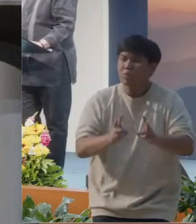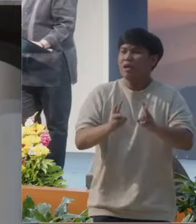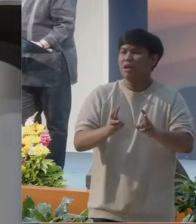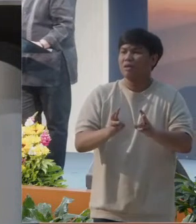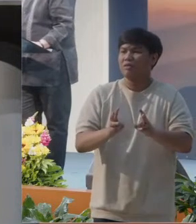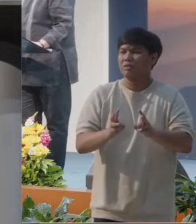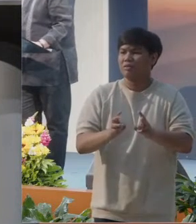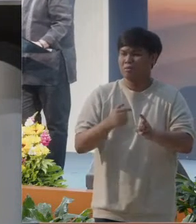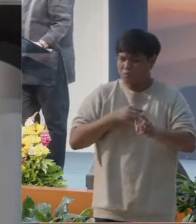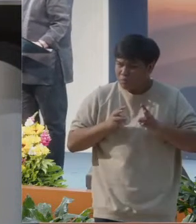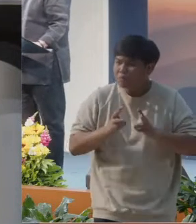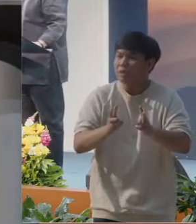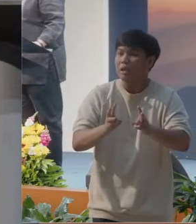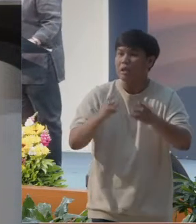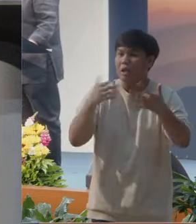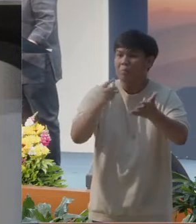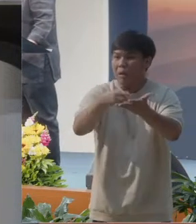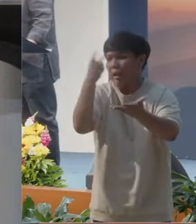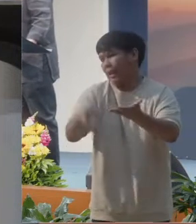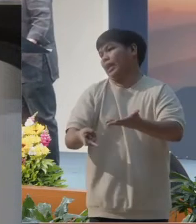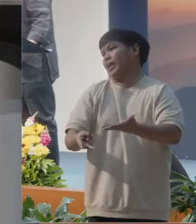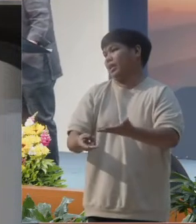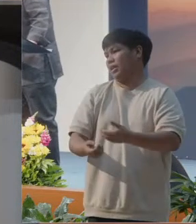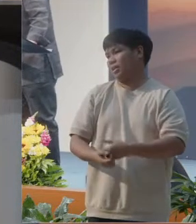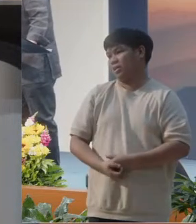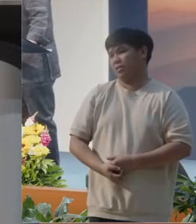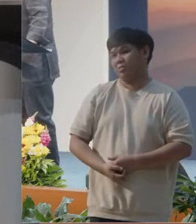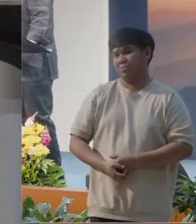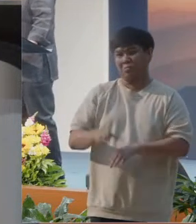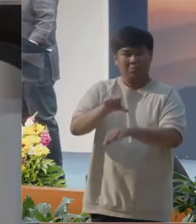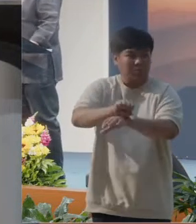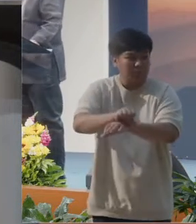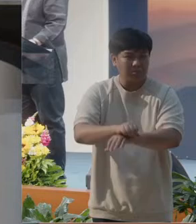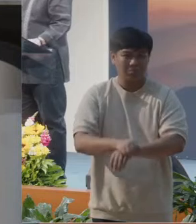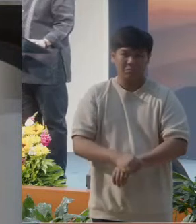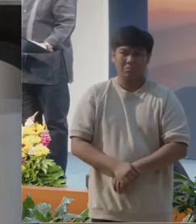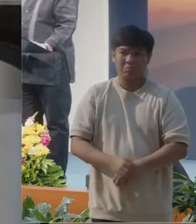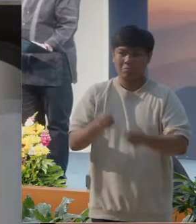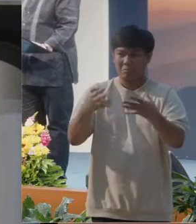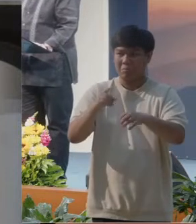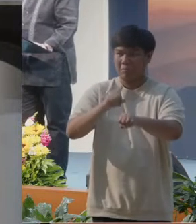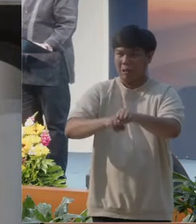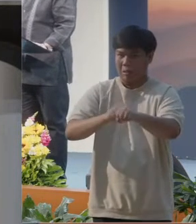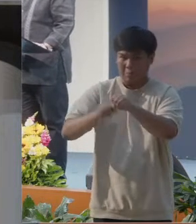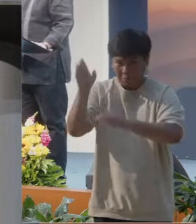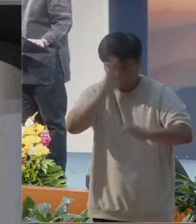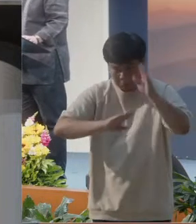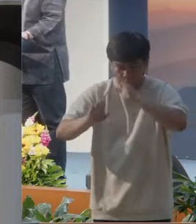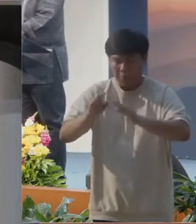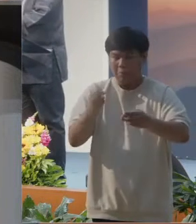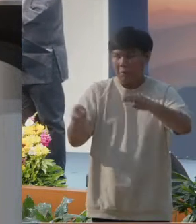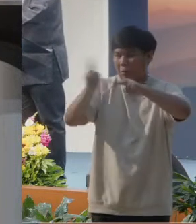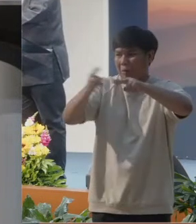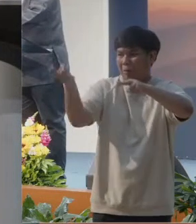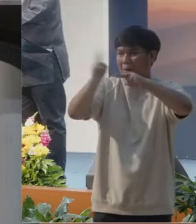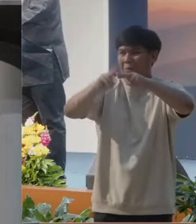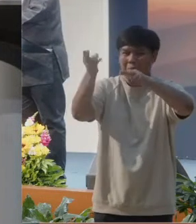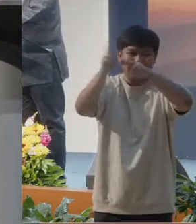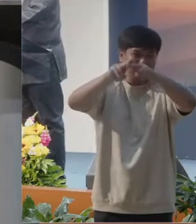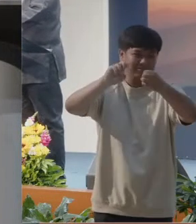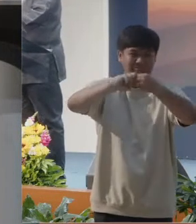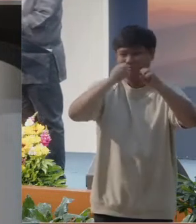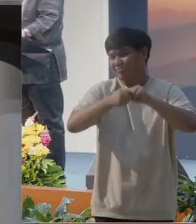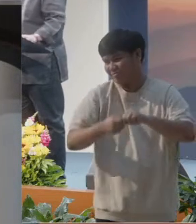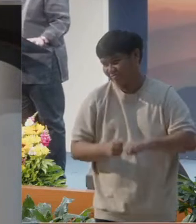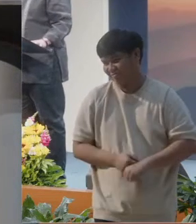go. Pagkatapos tayo po'y natalo, tayo'y nagkamali, tayo'y bumagsak. At kadalasan, ang